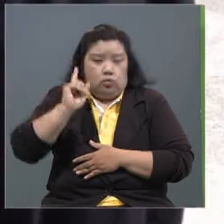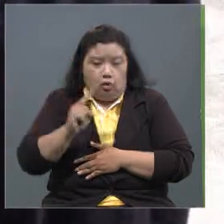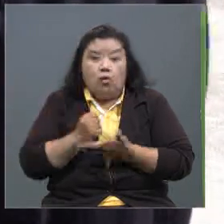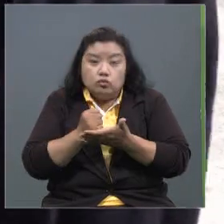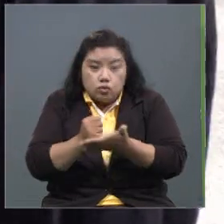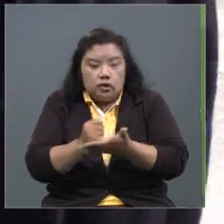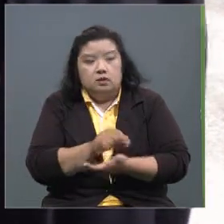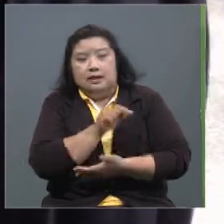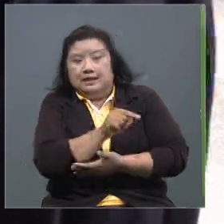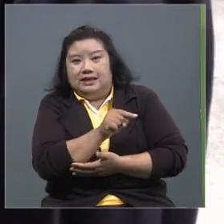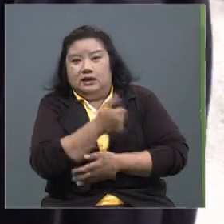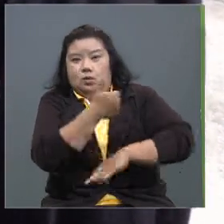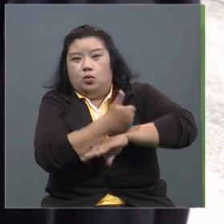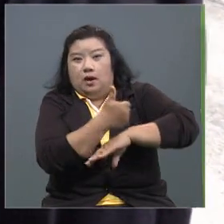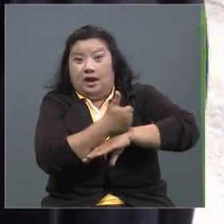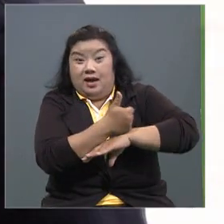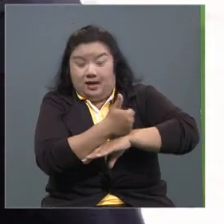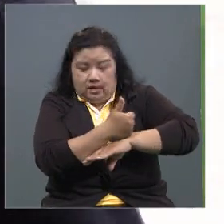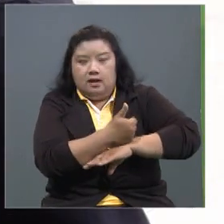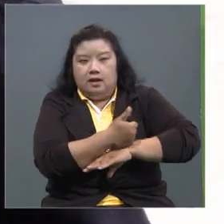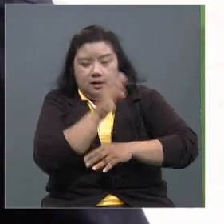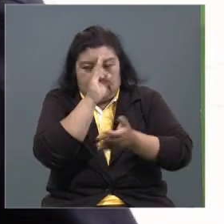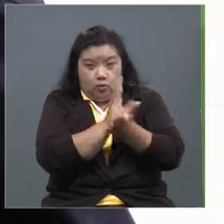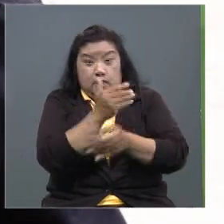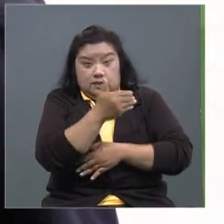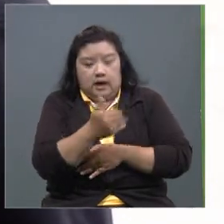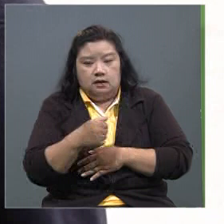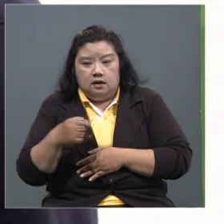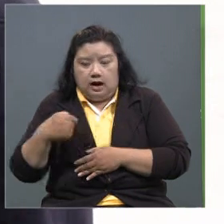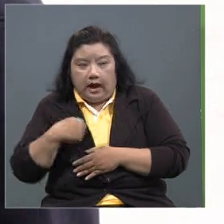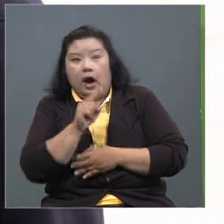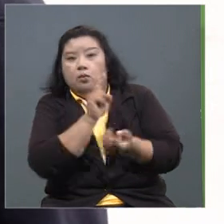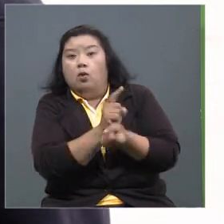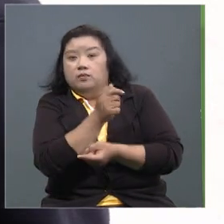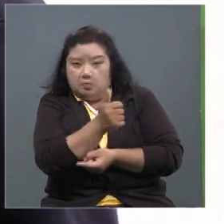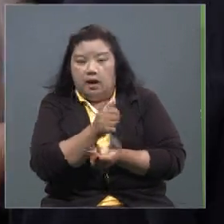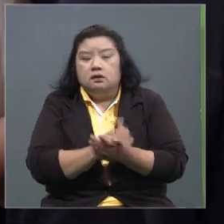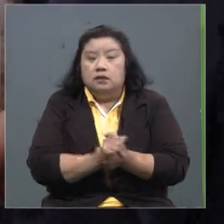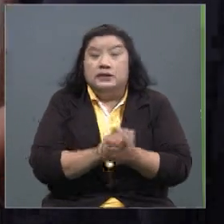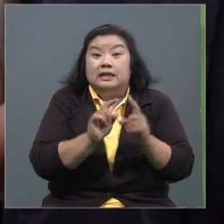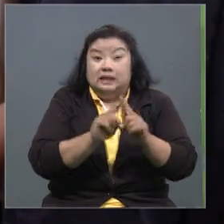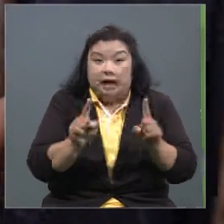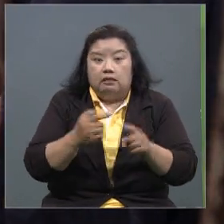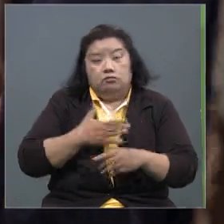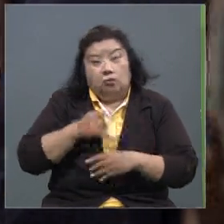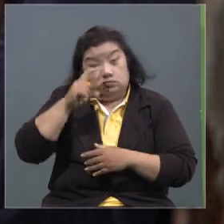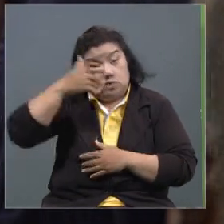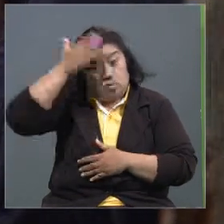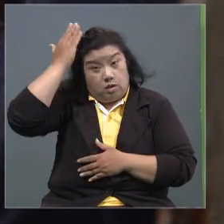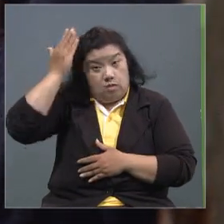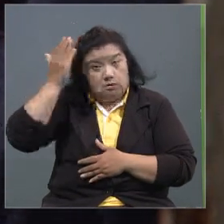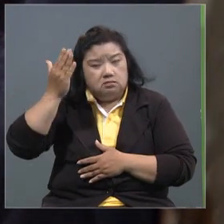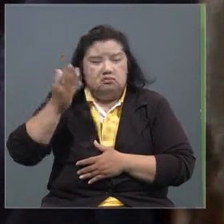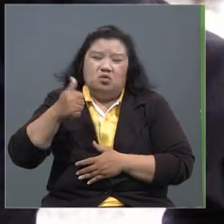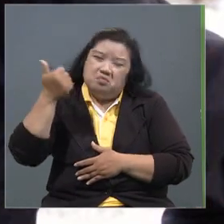สานนัดพบกับทางพลตำรวจเอกต่อศักดิ์สุวิมลผู้บัญชาการตำรวจแห่งชาติแล้วสุดท้ายคือเงื่อนไขเนี้ยนายอัจฉริยะบอกว่าเขาไม่สามารถท